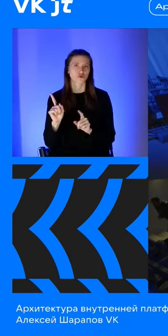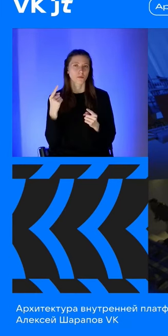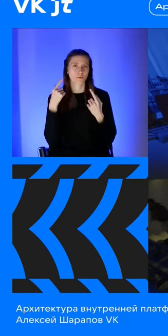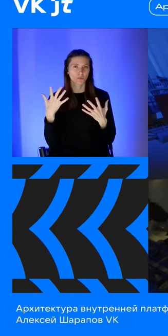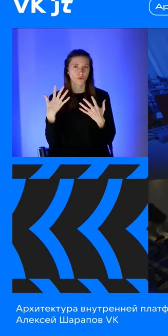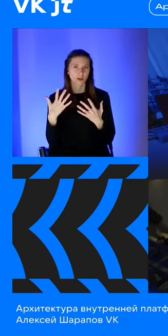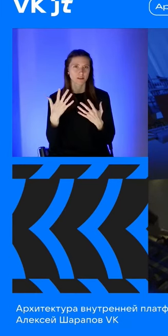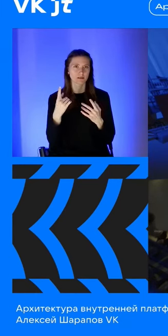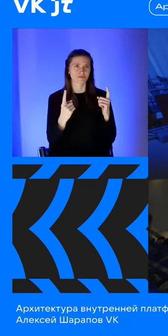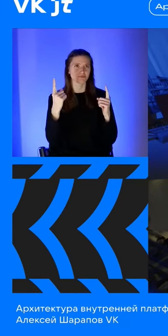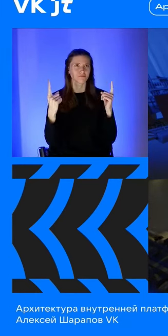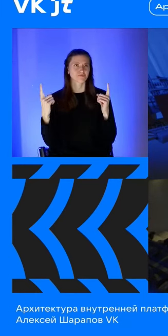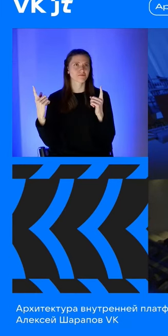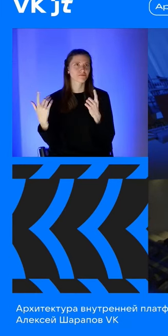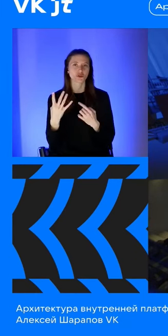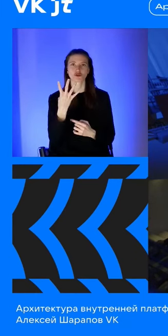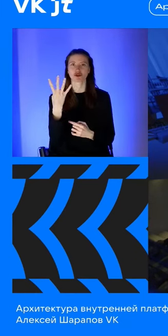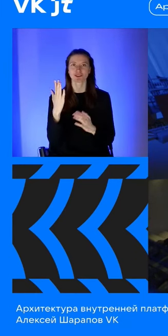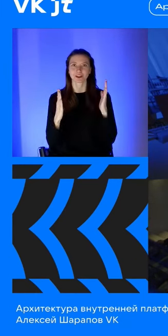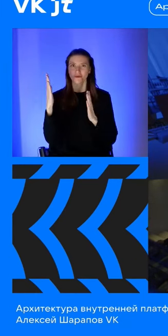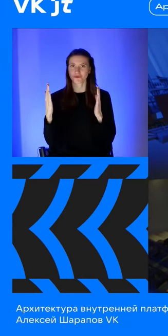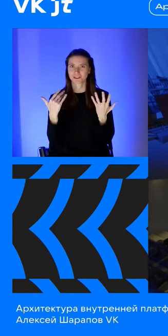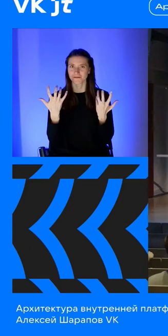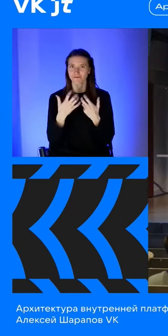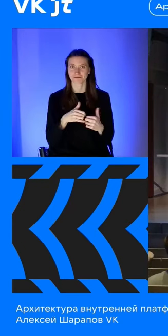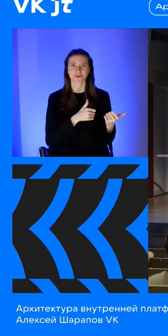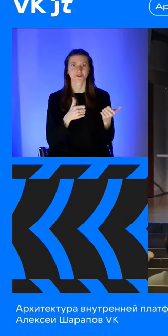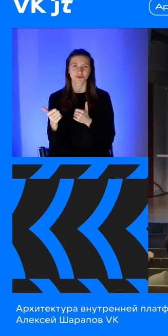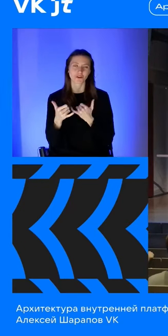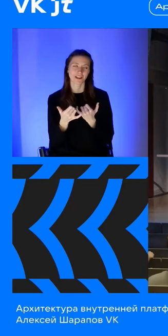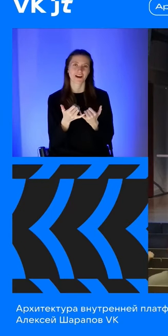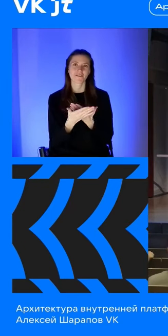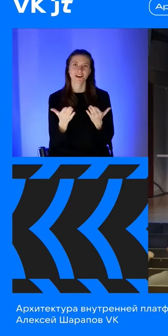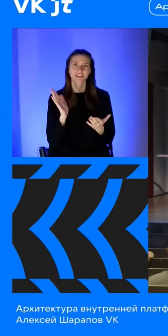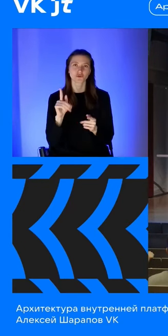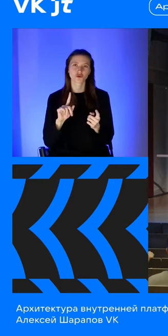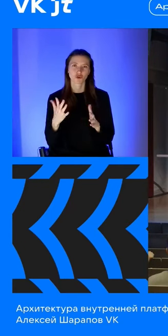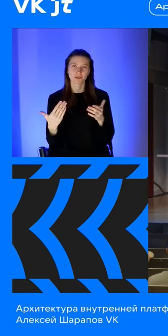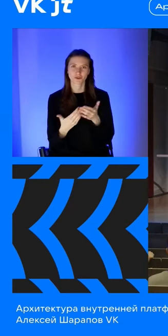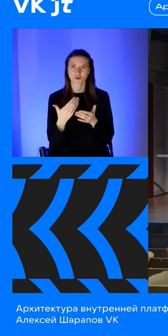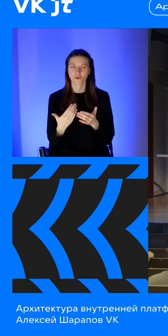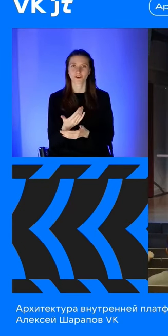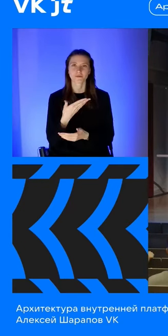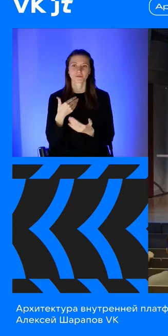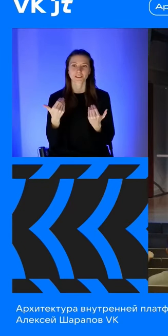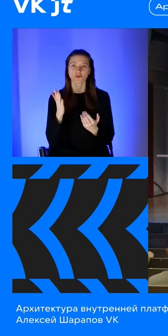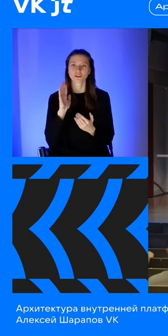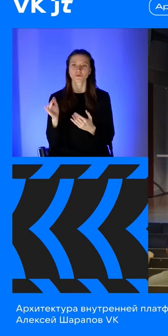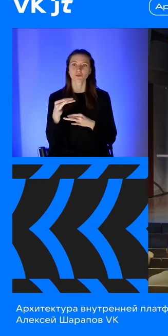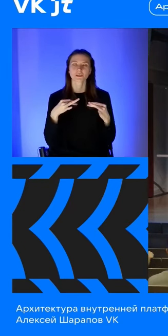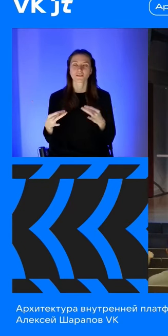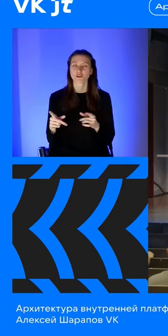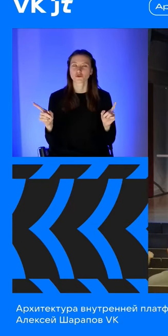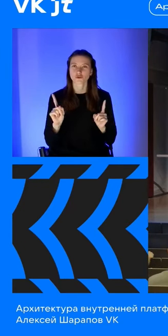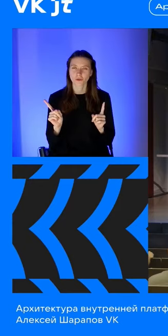рассказываю руки Я насчитал Здорово то есть для вас скорее всего будет что-то новое о чём мы сегодня поговорим в первую